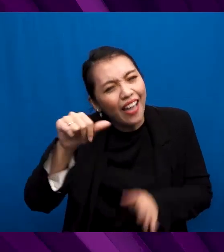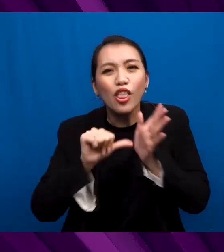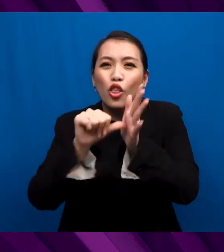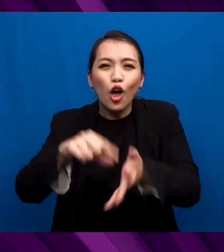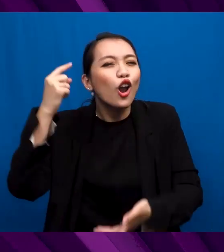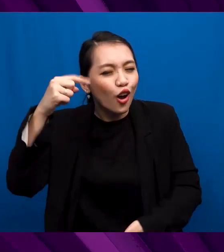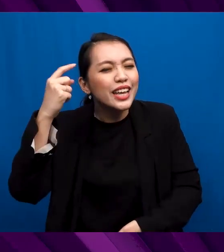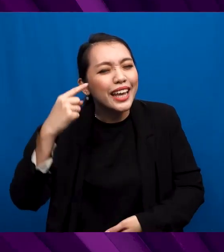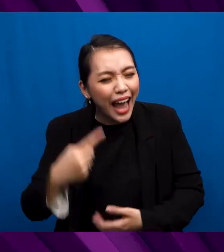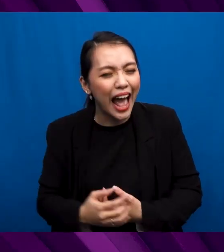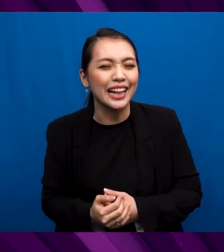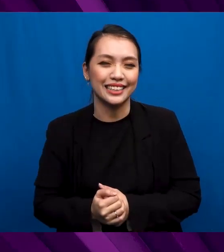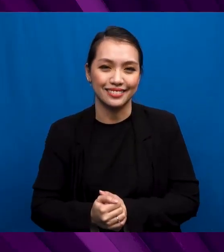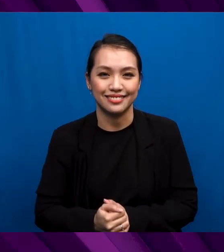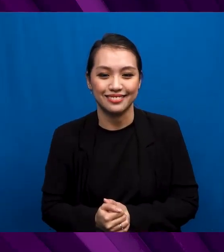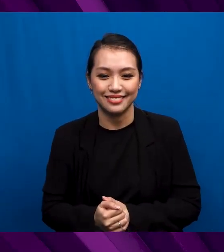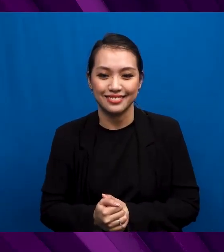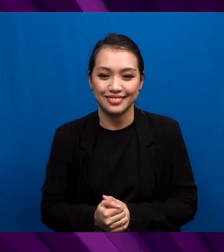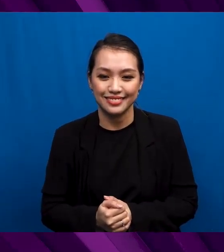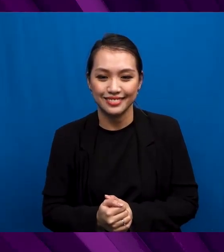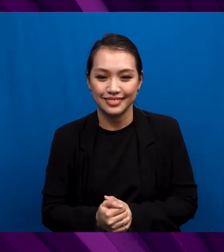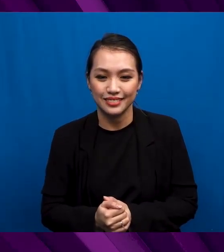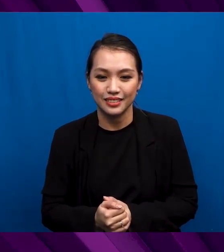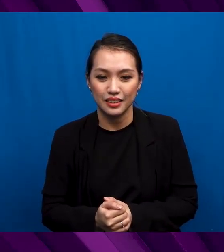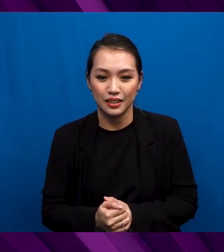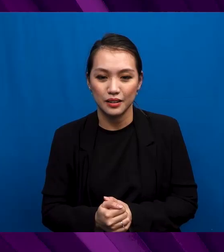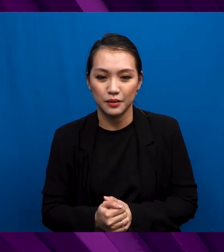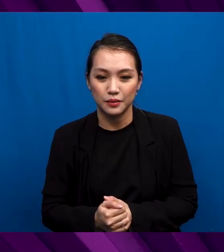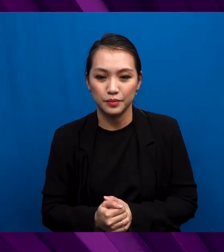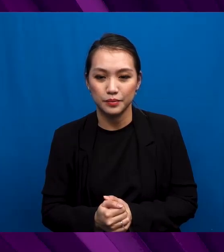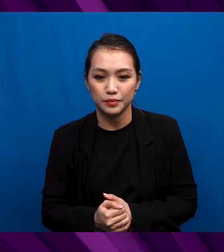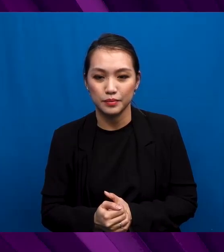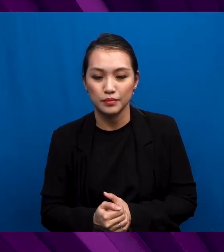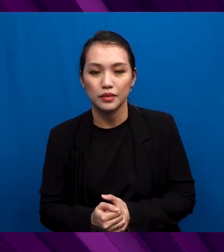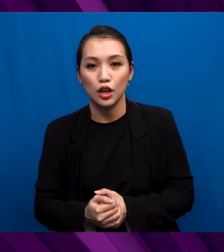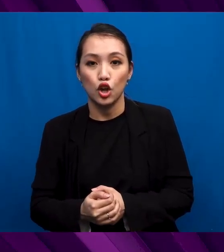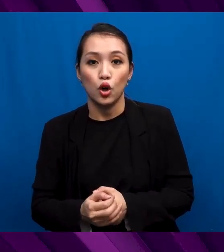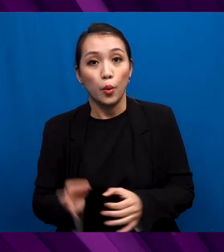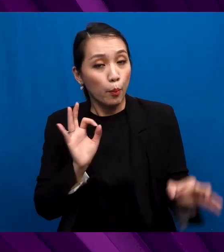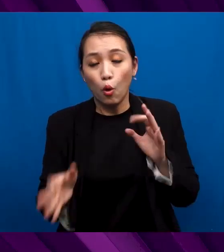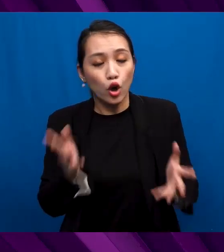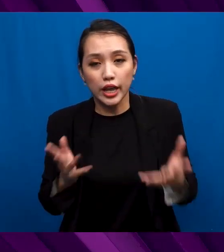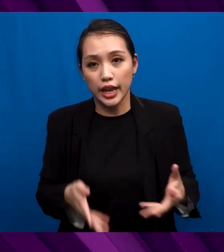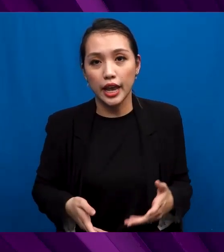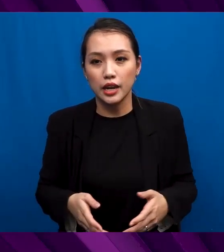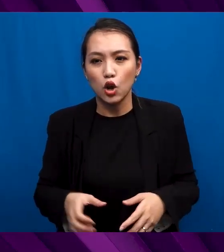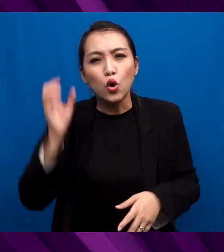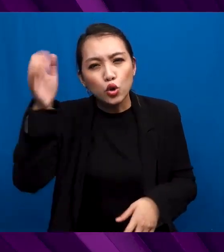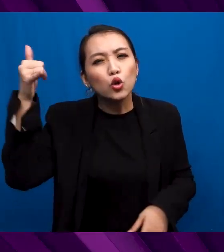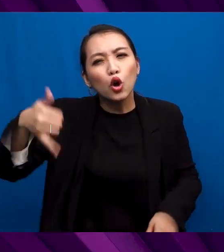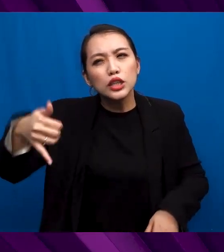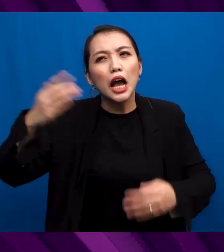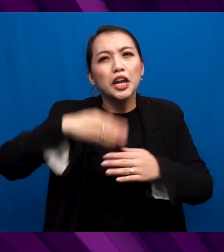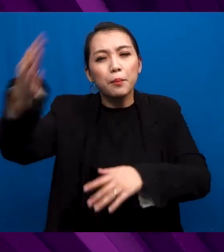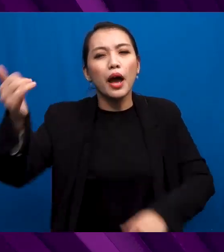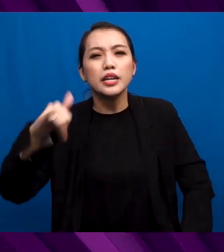diampuni oleh orang lain, orang tertentu. Mungkin sesuatu yang tidak aku sengaja karena aku tidak punya rencana untuk berdosa. Tapi waktu suatu hari pastilah